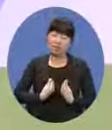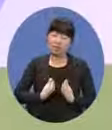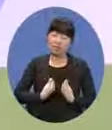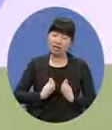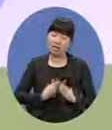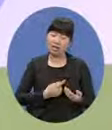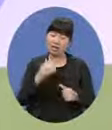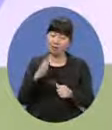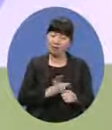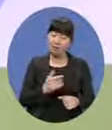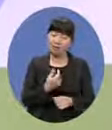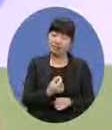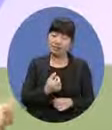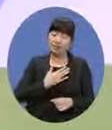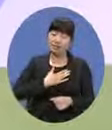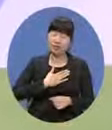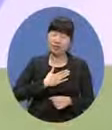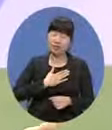굉장히